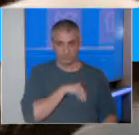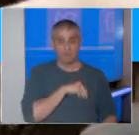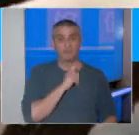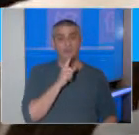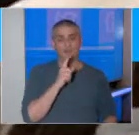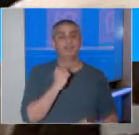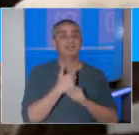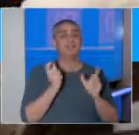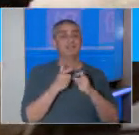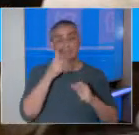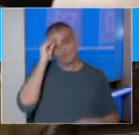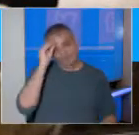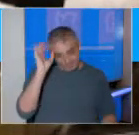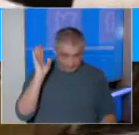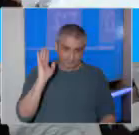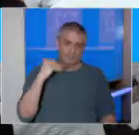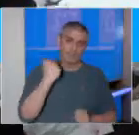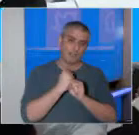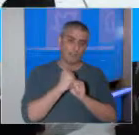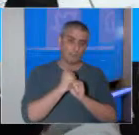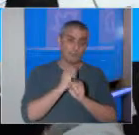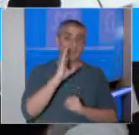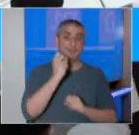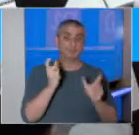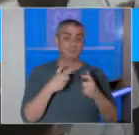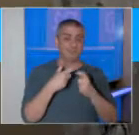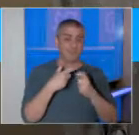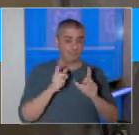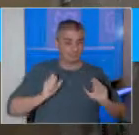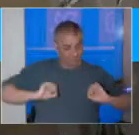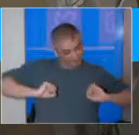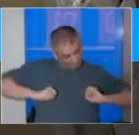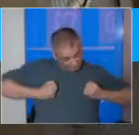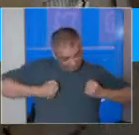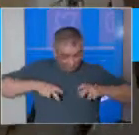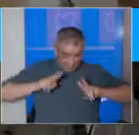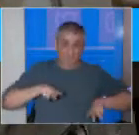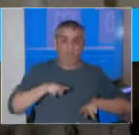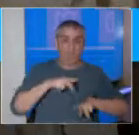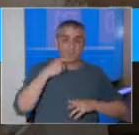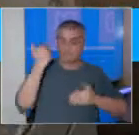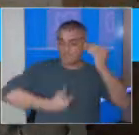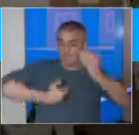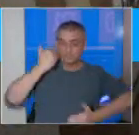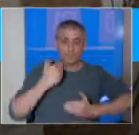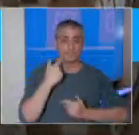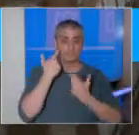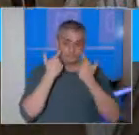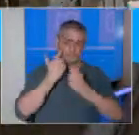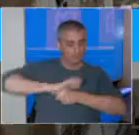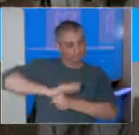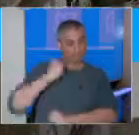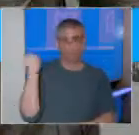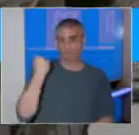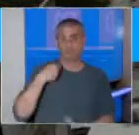יהיה סגר מוחלט, אצל הבנים זה הולך להיות ככה. אם הסגר יהיה הרמטי באמת, זאת אומרת מחסומים, זאת אומרת אכיפה מאוד קשה,